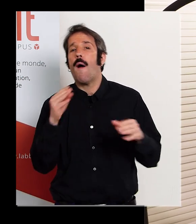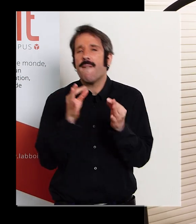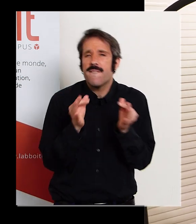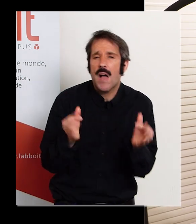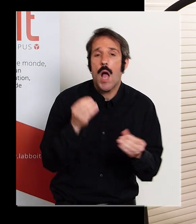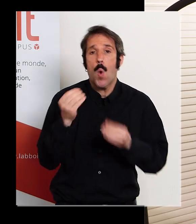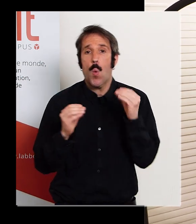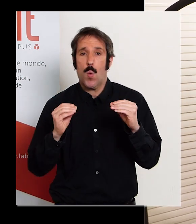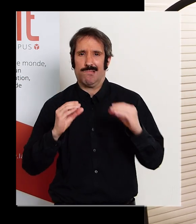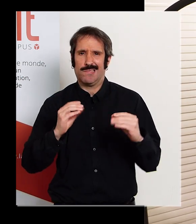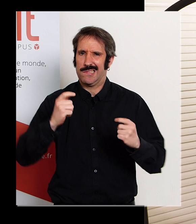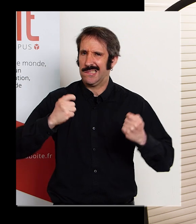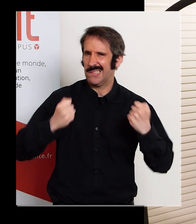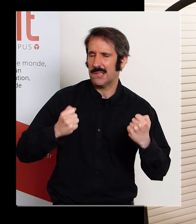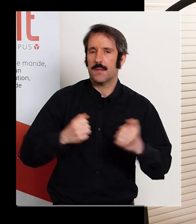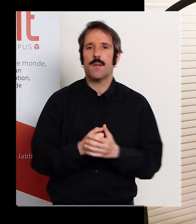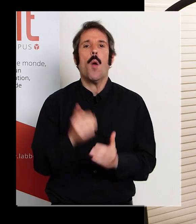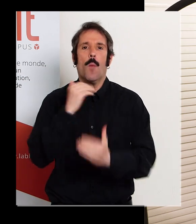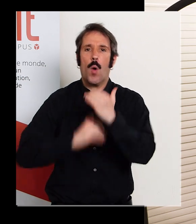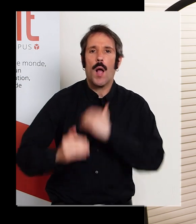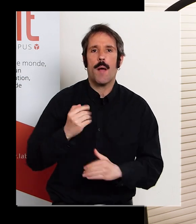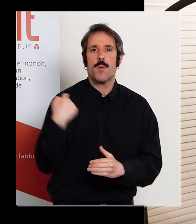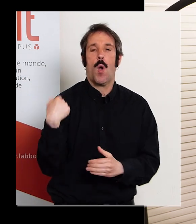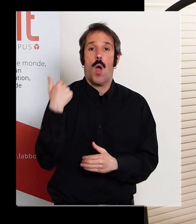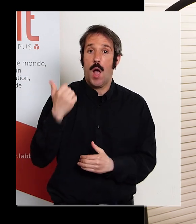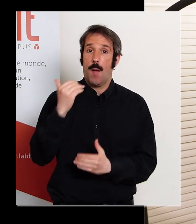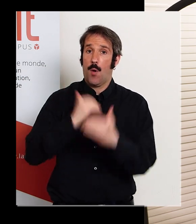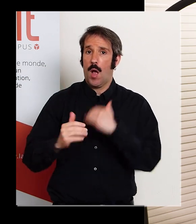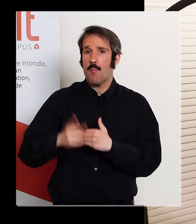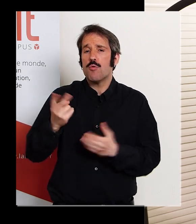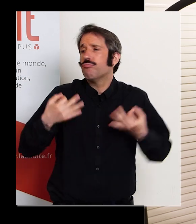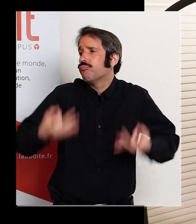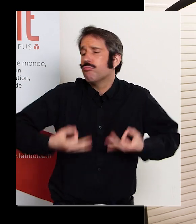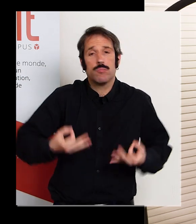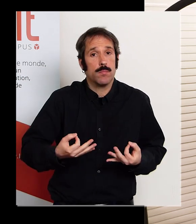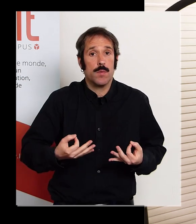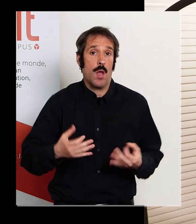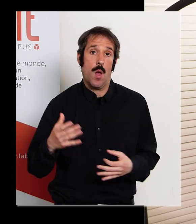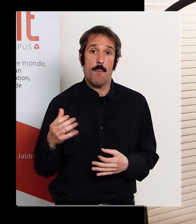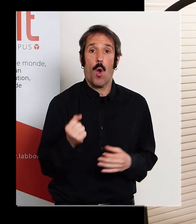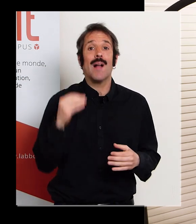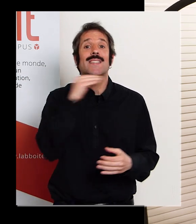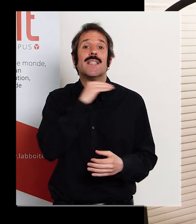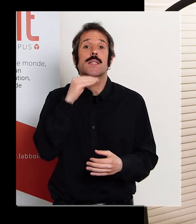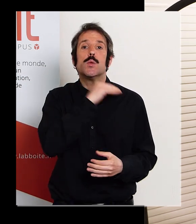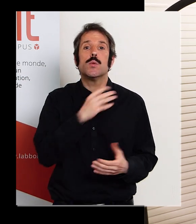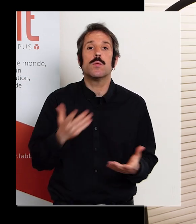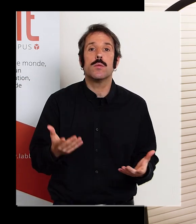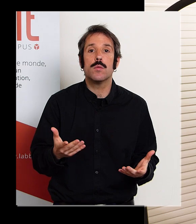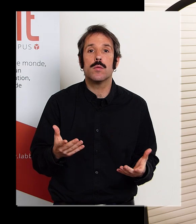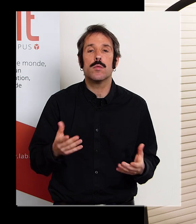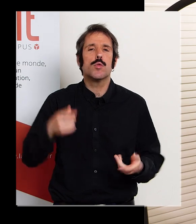du tissu très fin ou du tissu très rigide. Pour le programme 1, qui est le programme le plus standard, nous allons prendre un